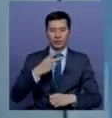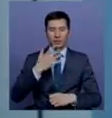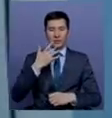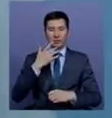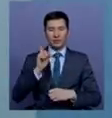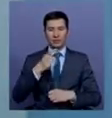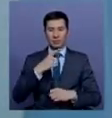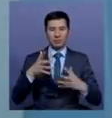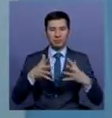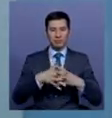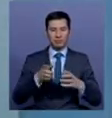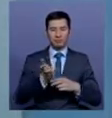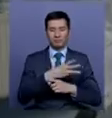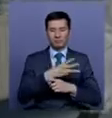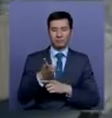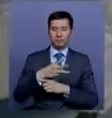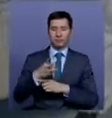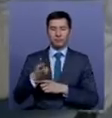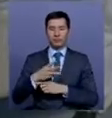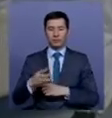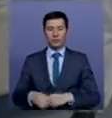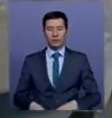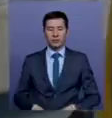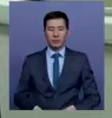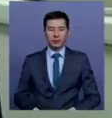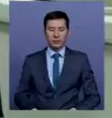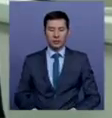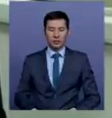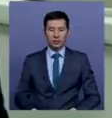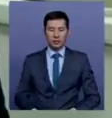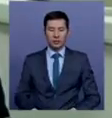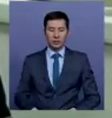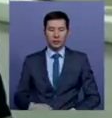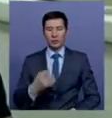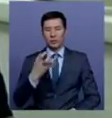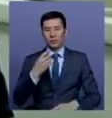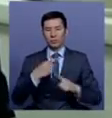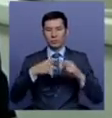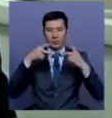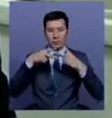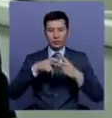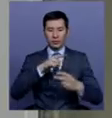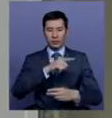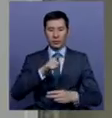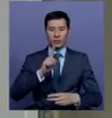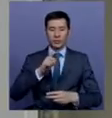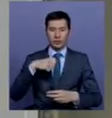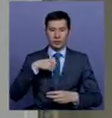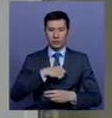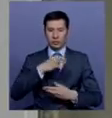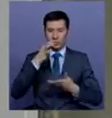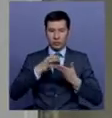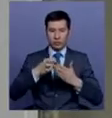бөлек арнайы мамандардың көмегімен дезинфекциялық жұмыстар жүргізіліп тұрады. Сондай-ақ студенттердің өздері де жауапкершілікті